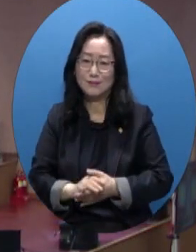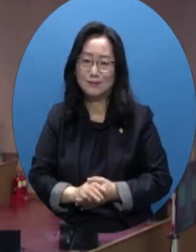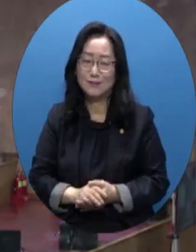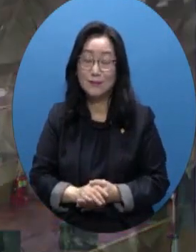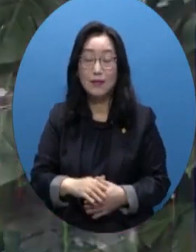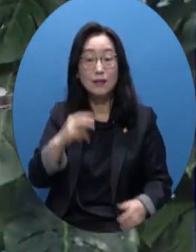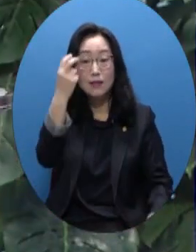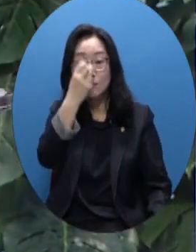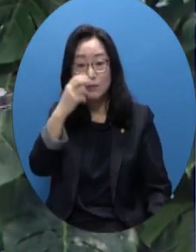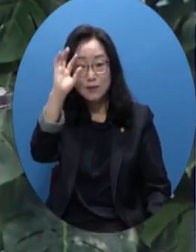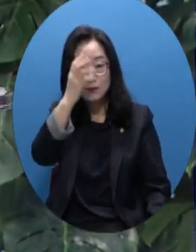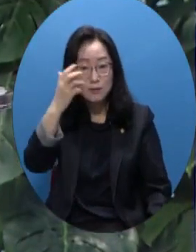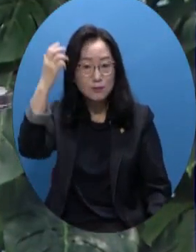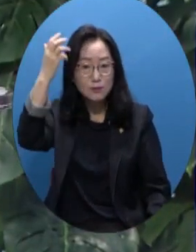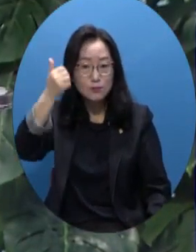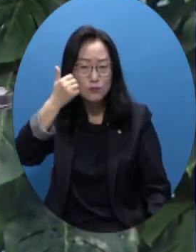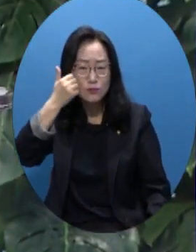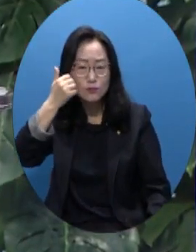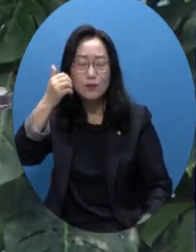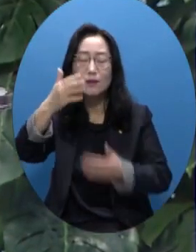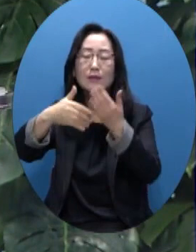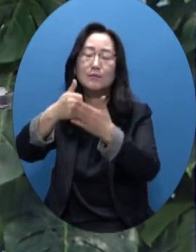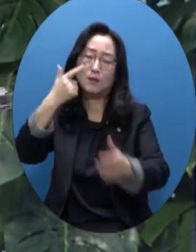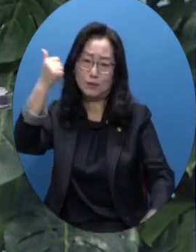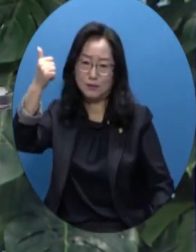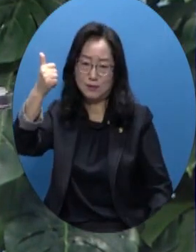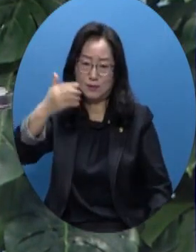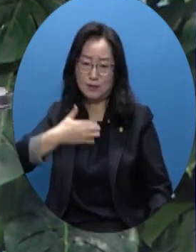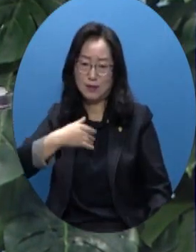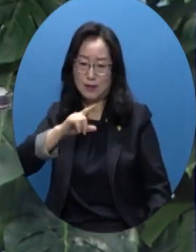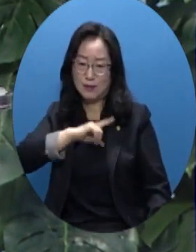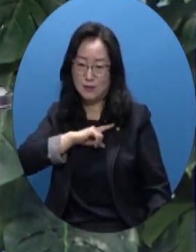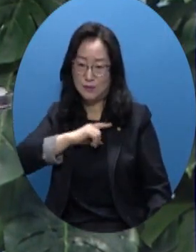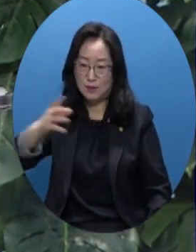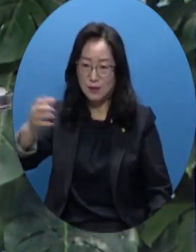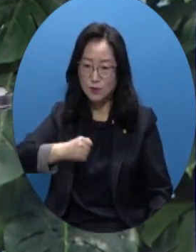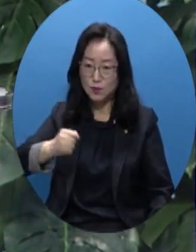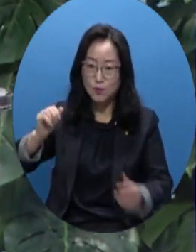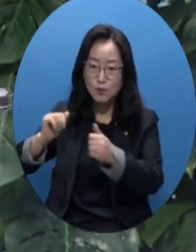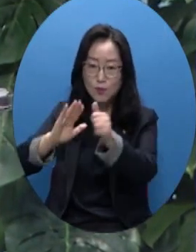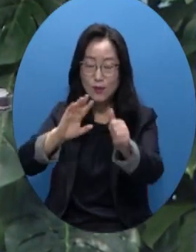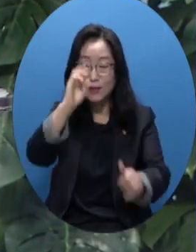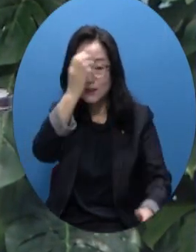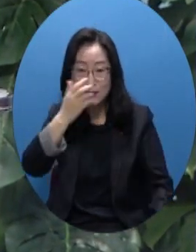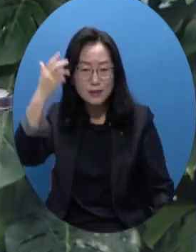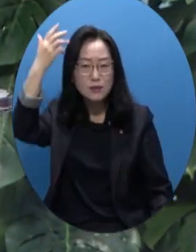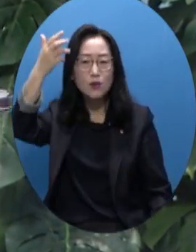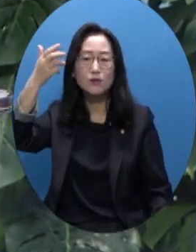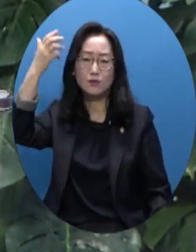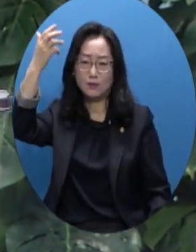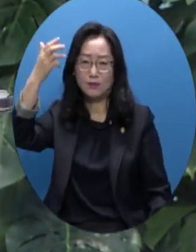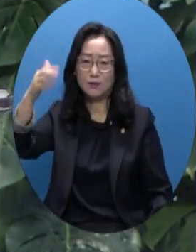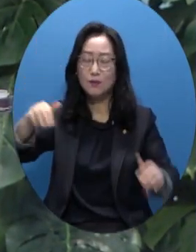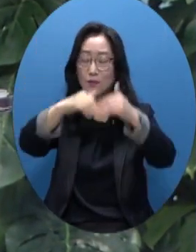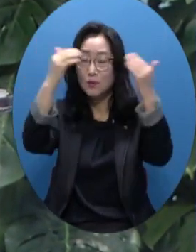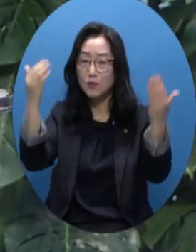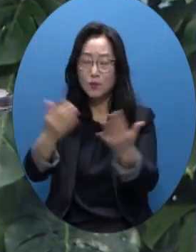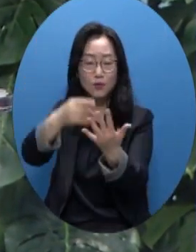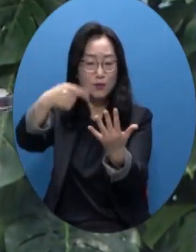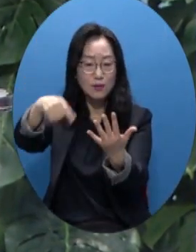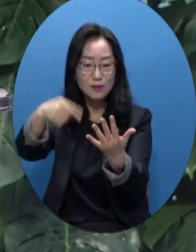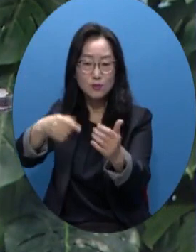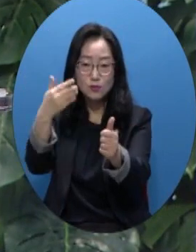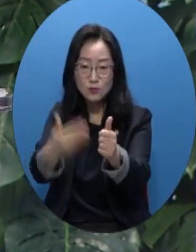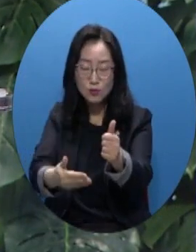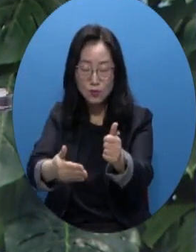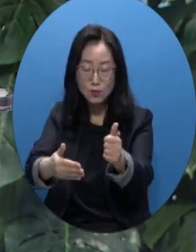부울 사곤 아버지께서 내 입으로 보낼 성령 그가 너희에게 모든 것을 가르치고 내가 너희에게 말한 모든